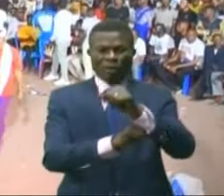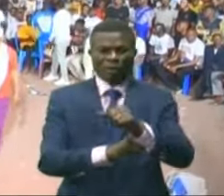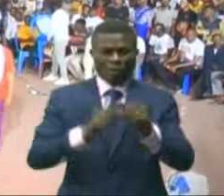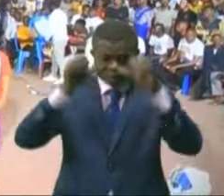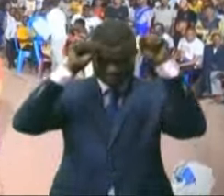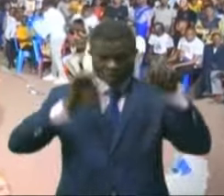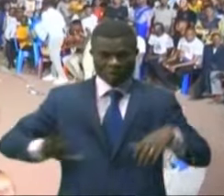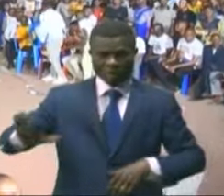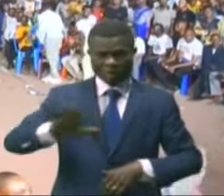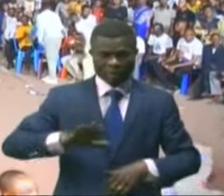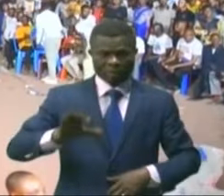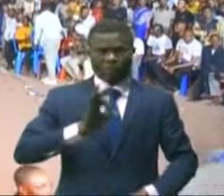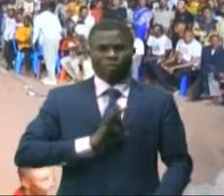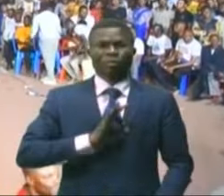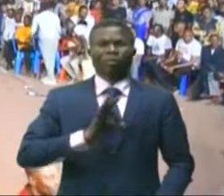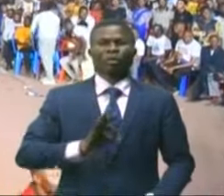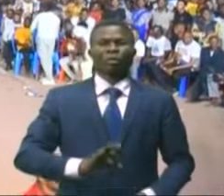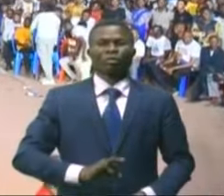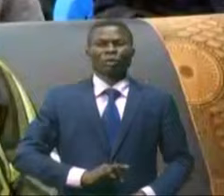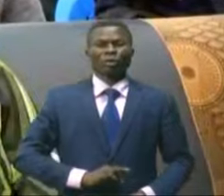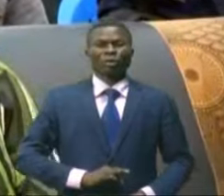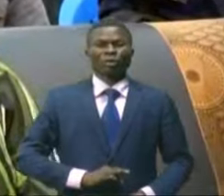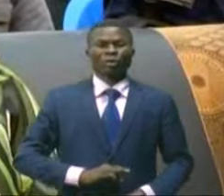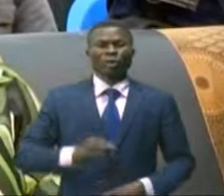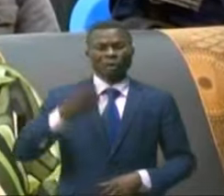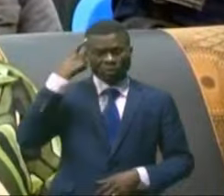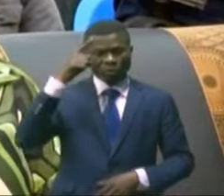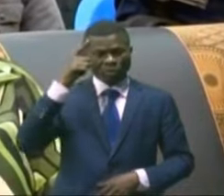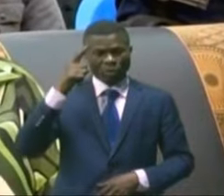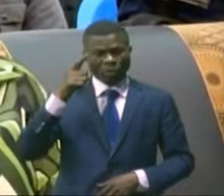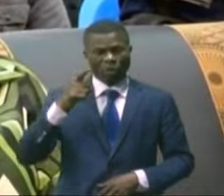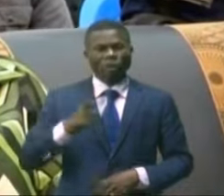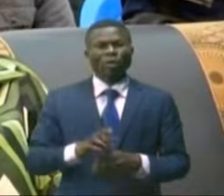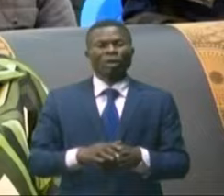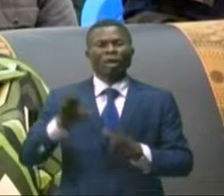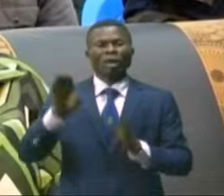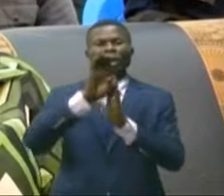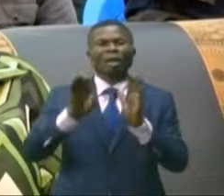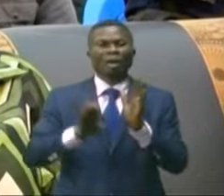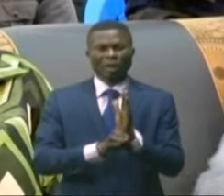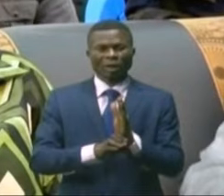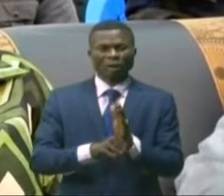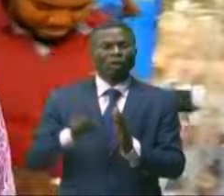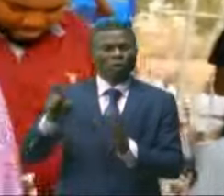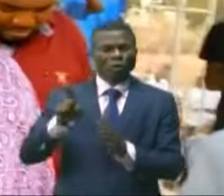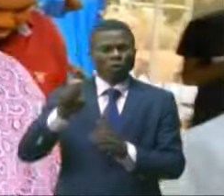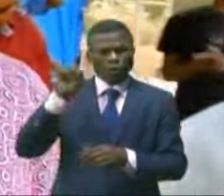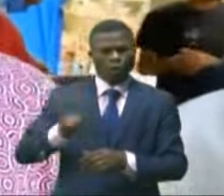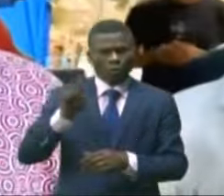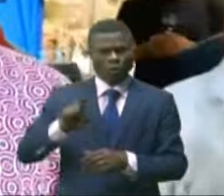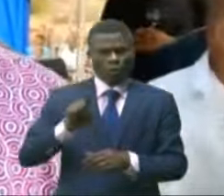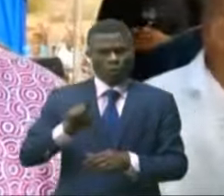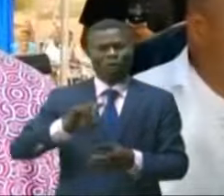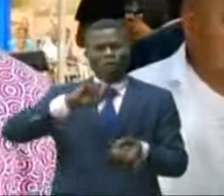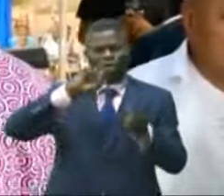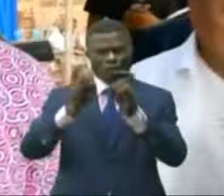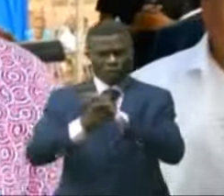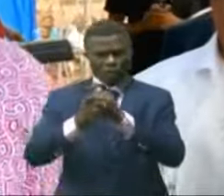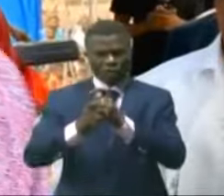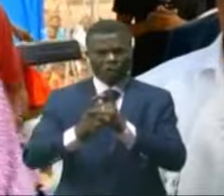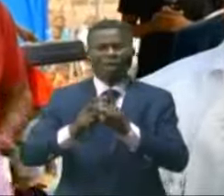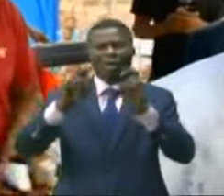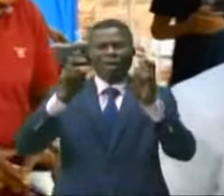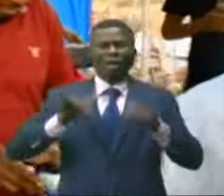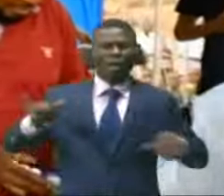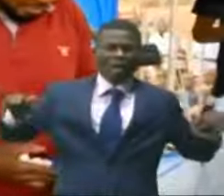de la République, Félix-Antoine Tshisekedi Tshilombo, qui parraine la construction de la route Tshikapa-Kamako et la modernisation de l'aéroport